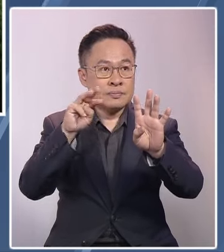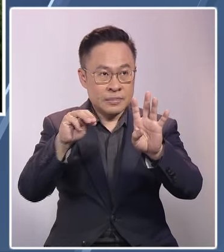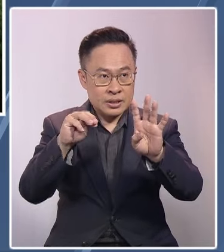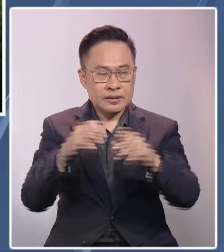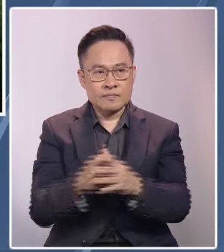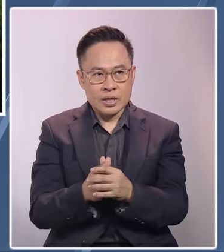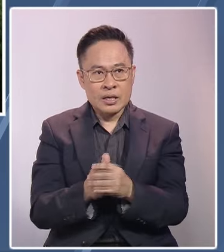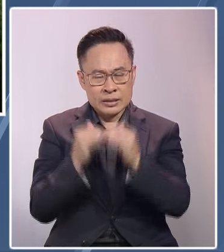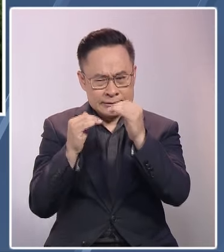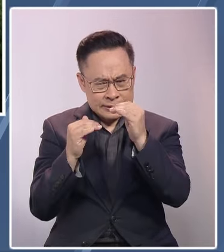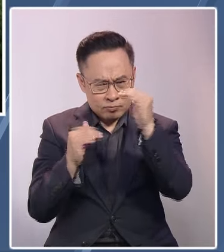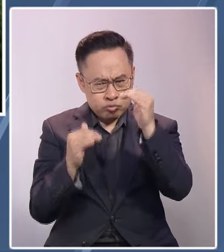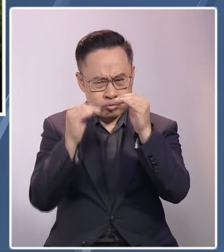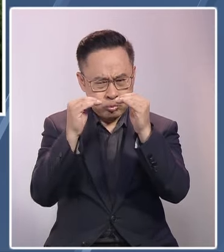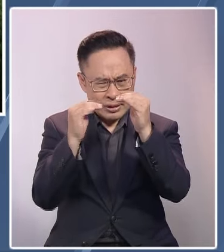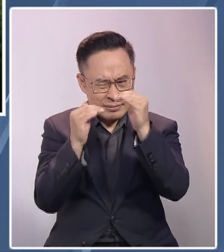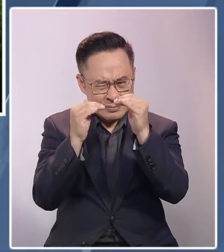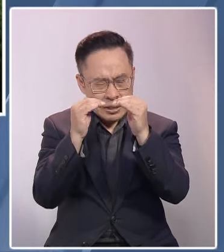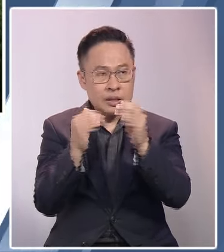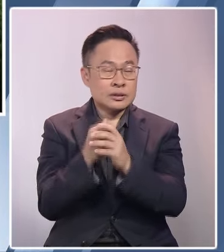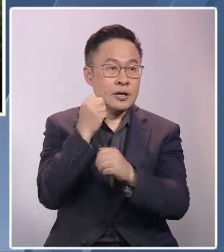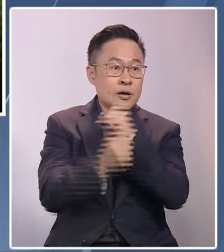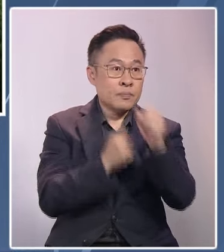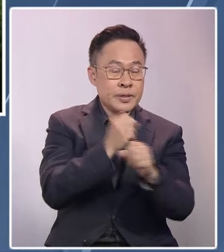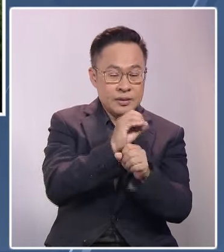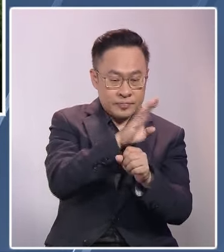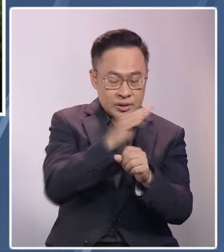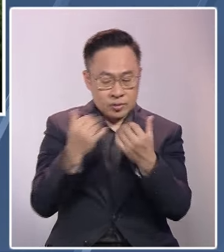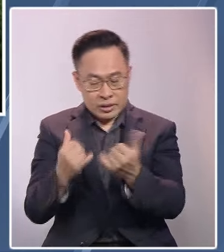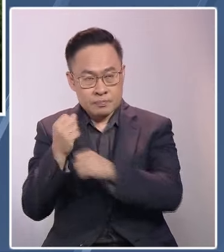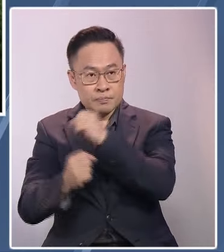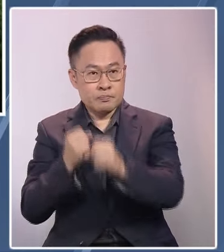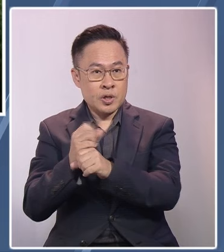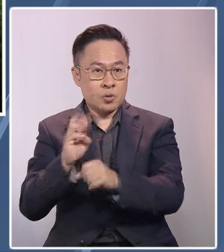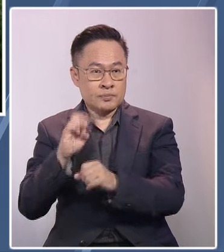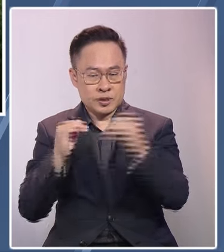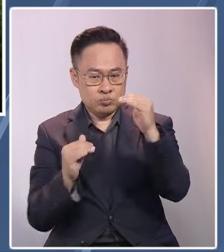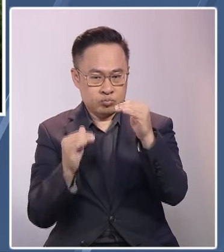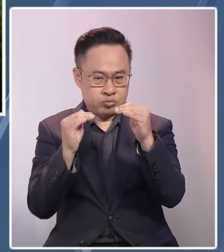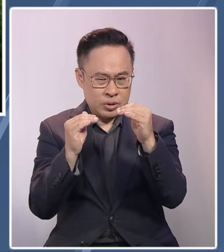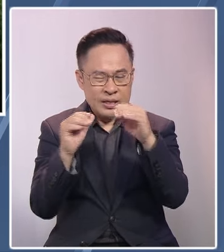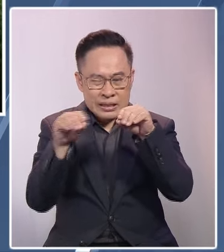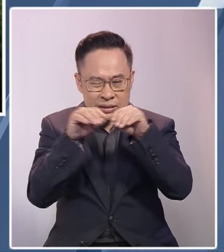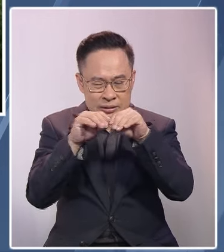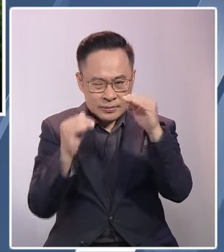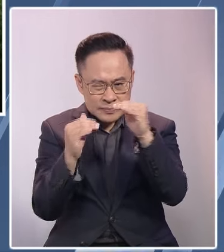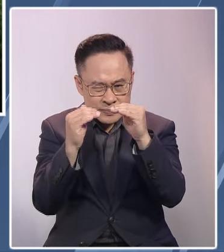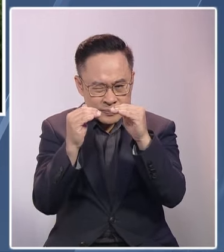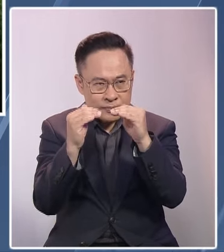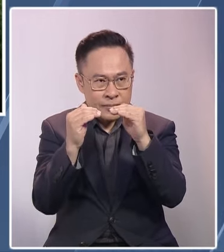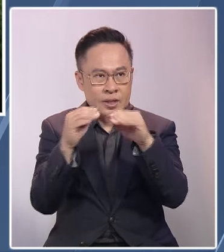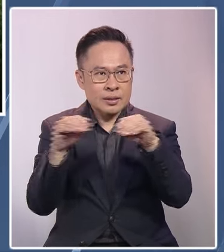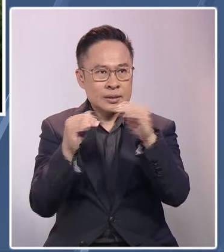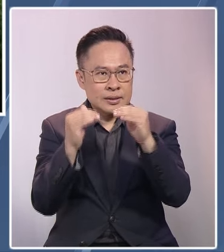คือใกล้เคียงมากๆนะคะนั่นหมายความว่าตอนนี้ในปี2567เนี่ยจะเท่ากับในปีย้อนไปคือ